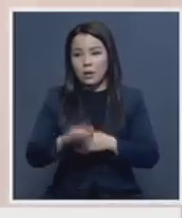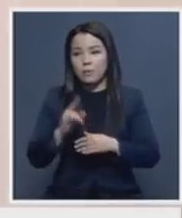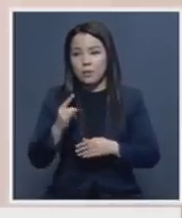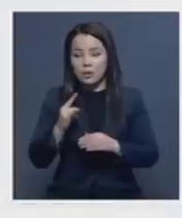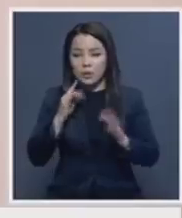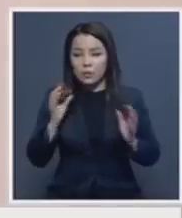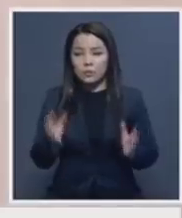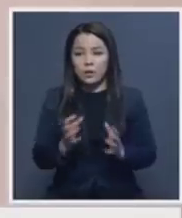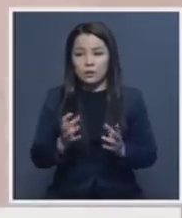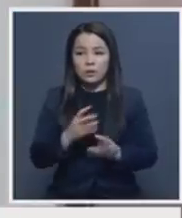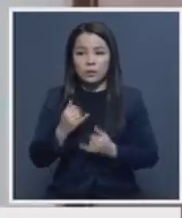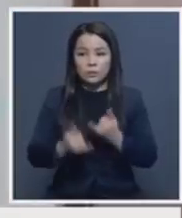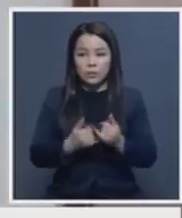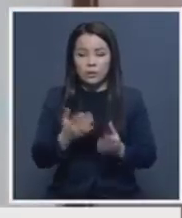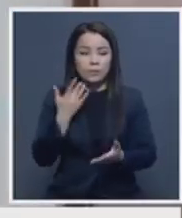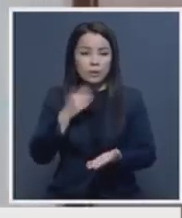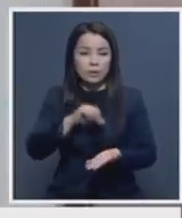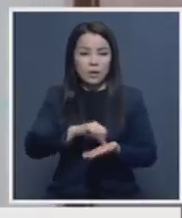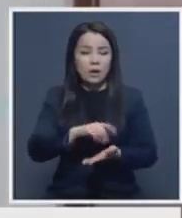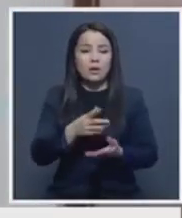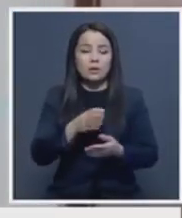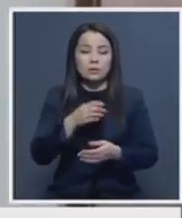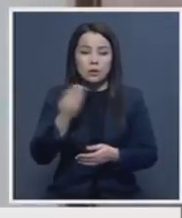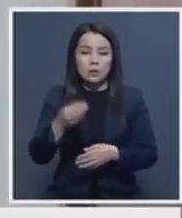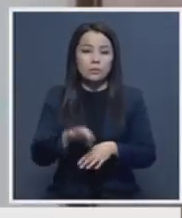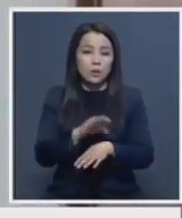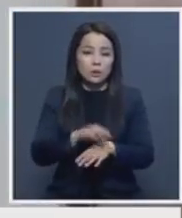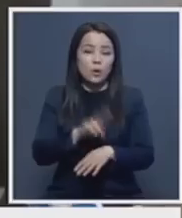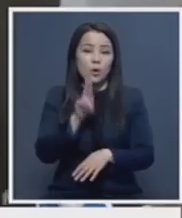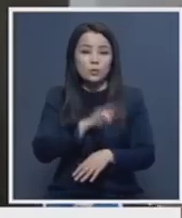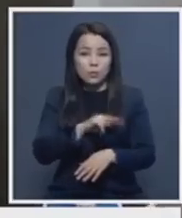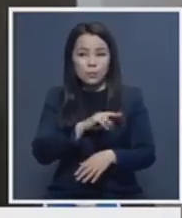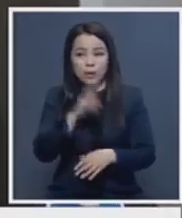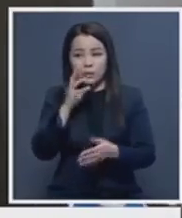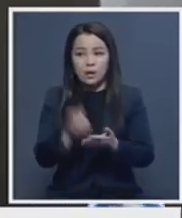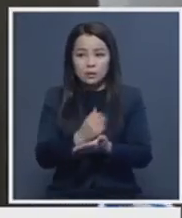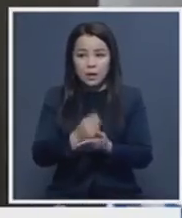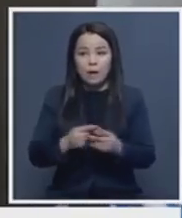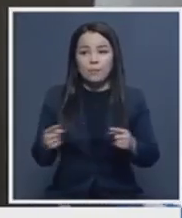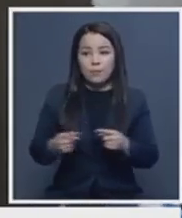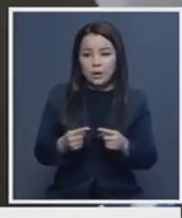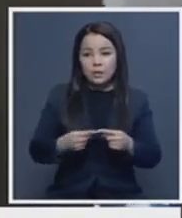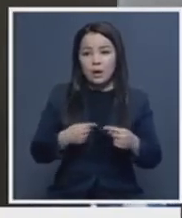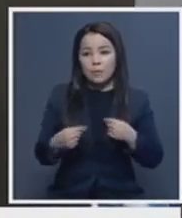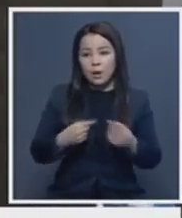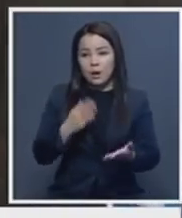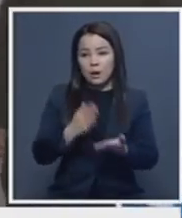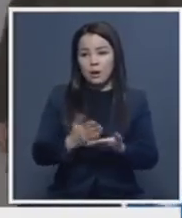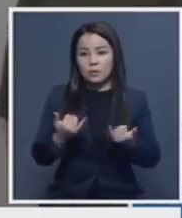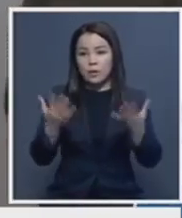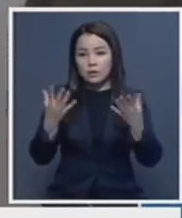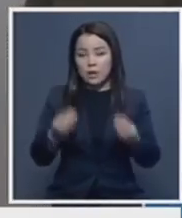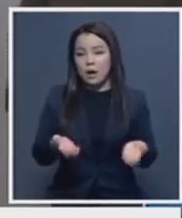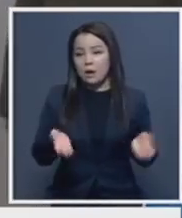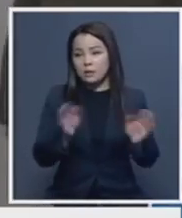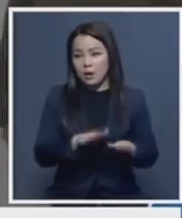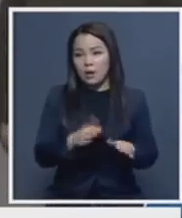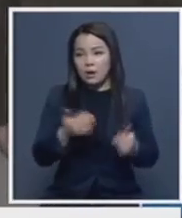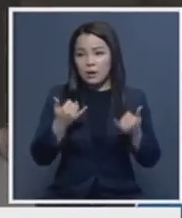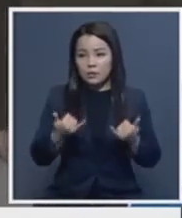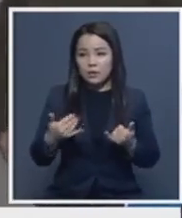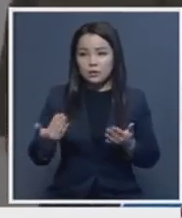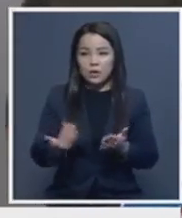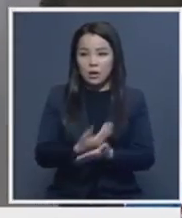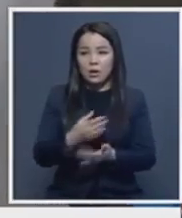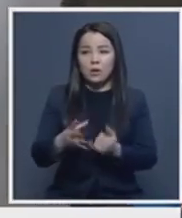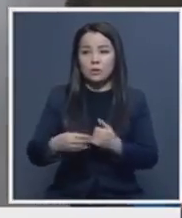үйде отыр. Отағасы жұмыс істегенімен тапқан таянғаны тамақ пен пәтер ақыдан артылмайтын. Енді ол күндер артта қалды. Жаңа